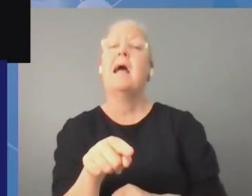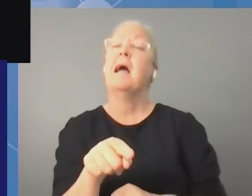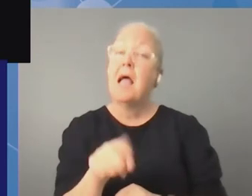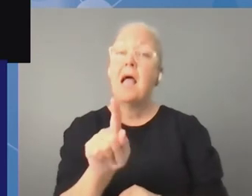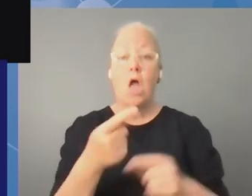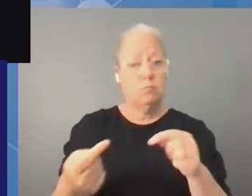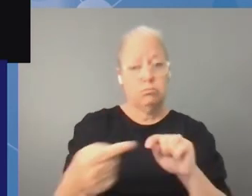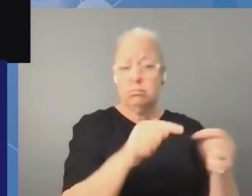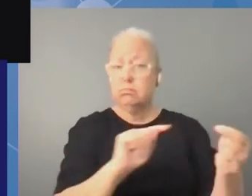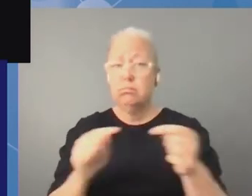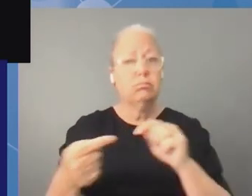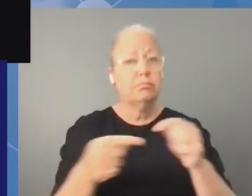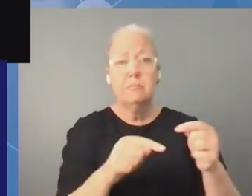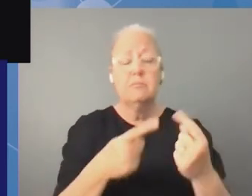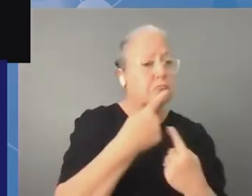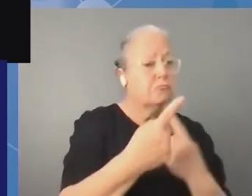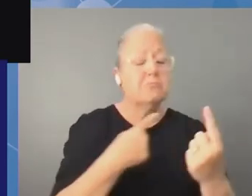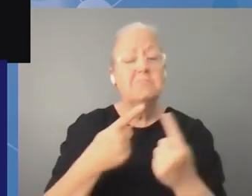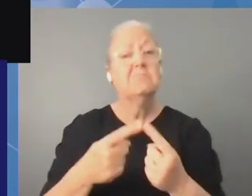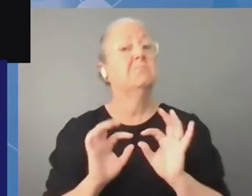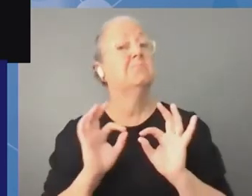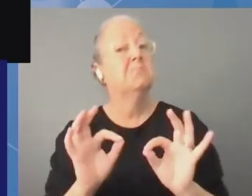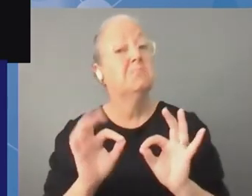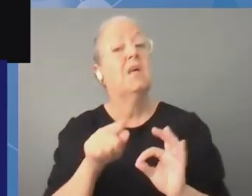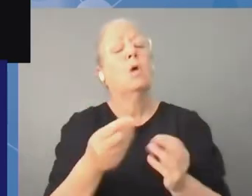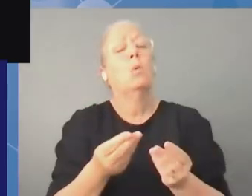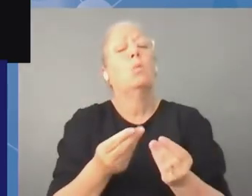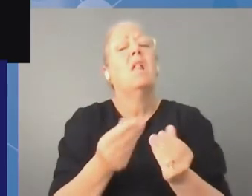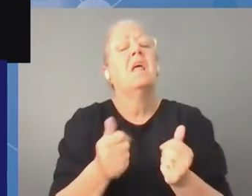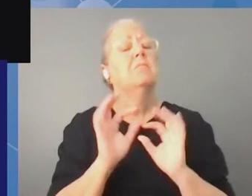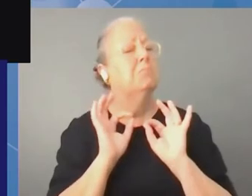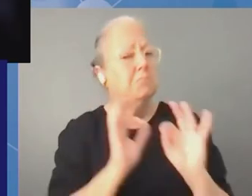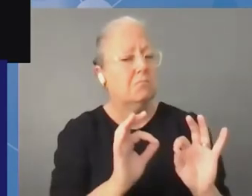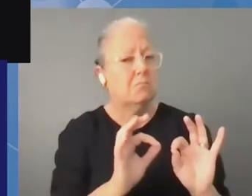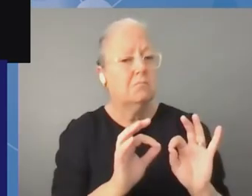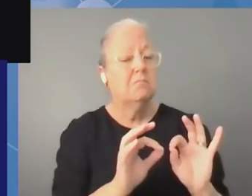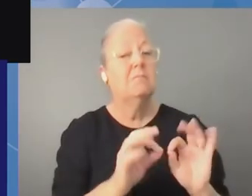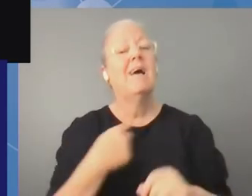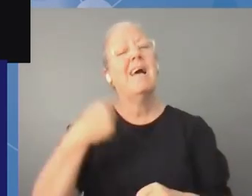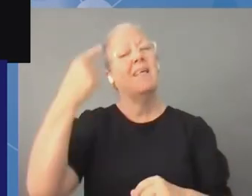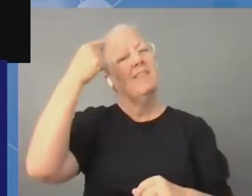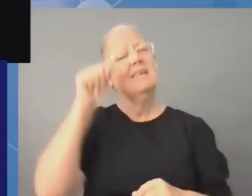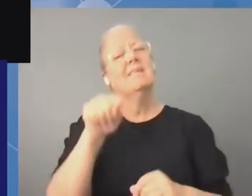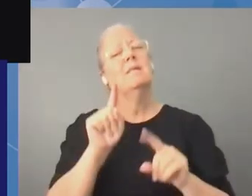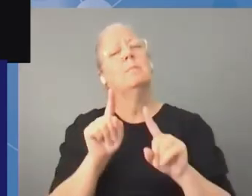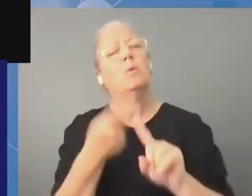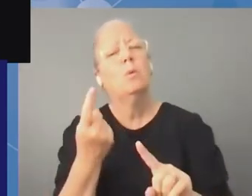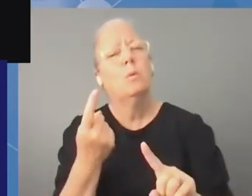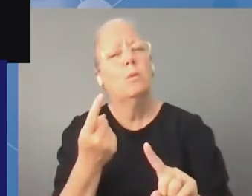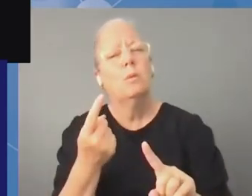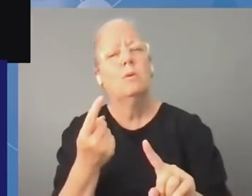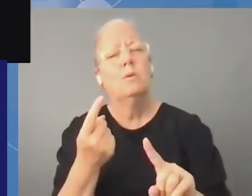二方面的吧是语言的一个多元化。在上一次的这个大会上面的